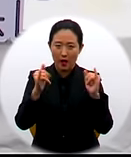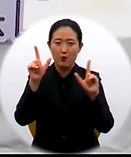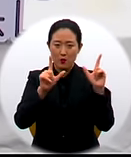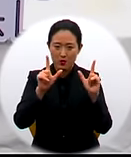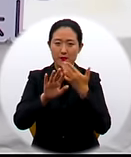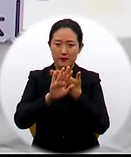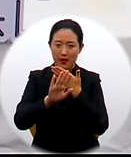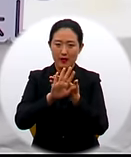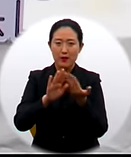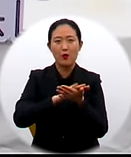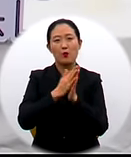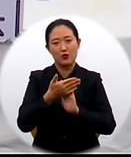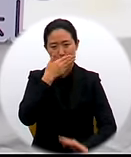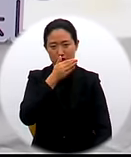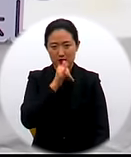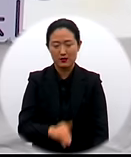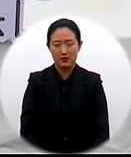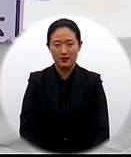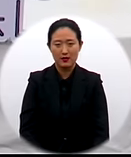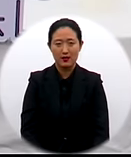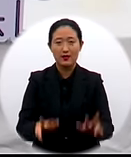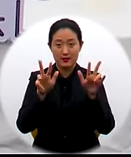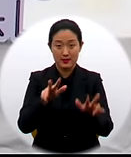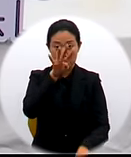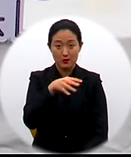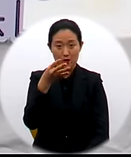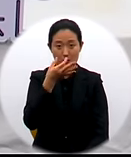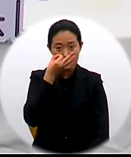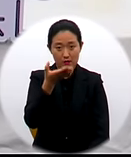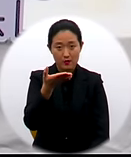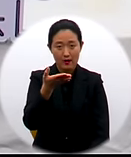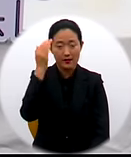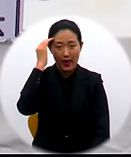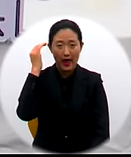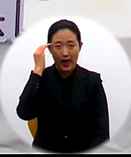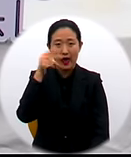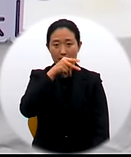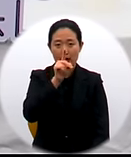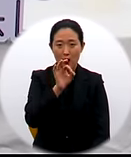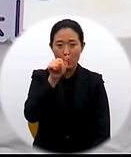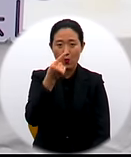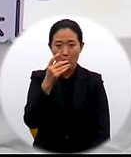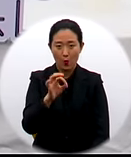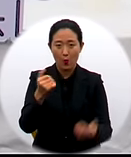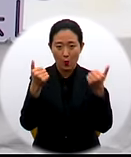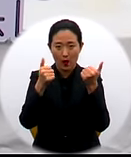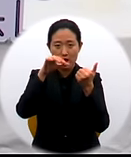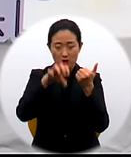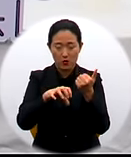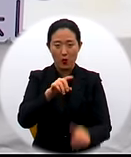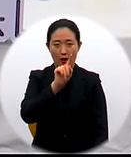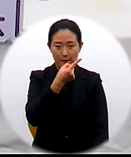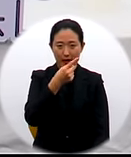인재상이 달라지기도 한다라는 말씀을 드렸는데요. 지금 보고 계시는 표는 대한상공회의소가 5년에 한 번씩 발간하는